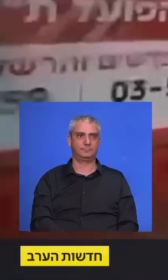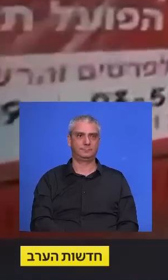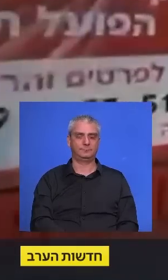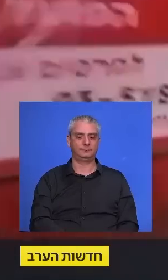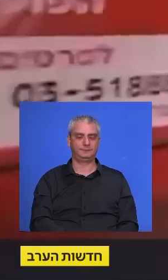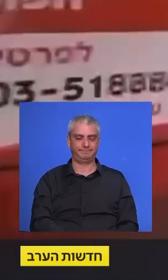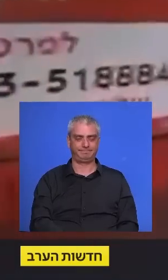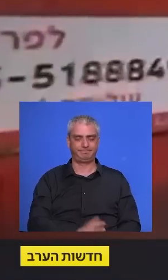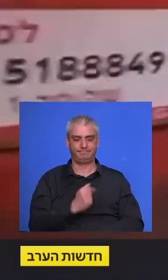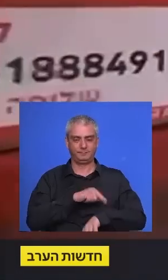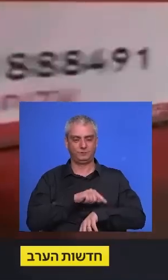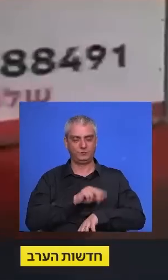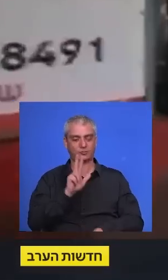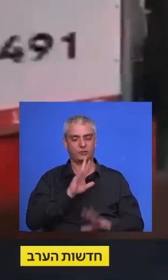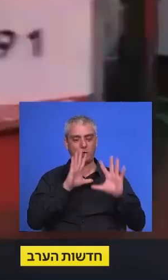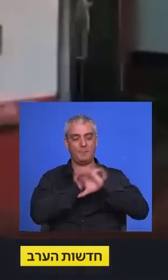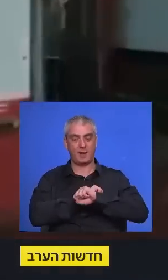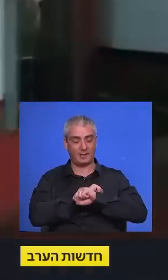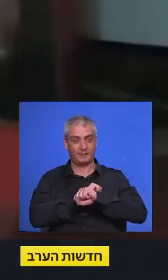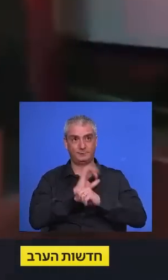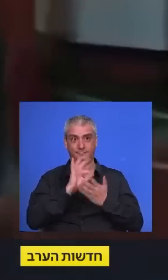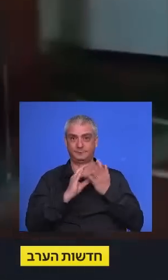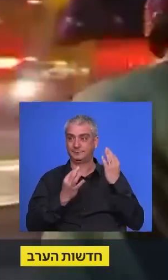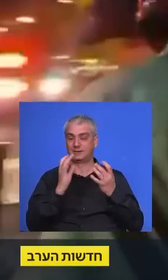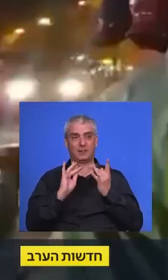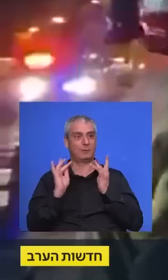קצת לפני השעה 3 בלילה, ערב משחק הקבוצה